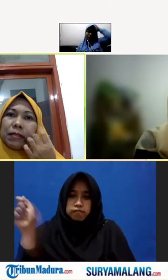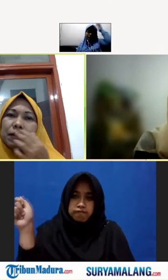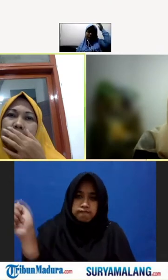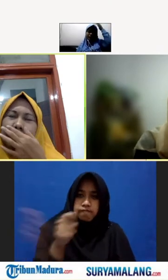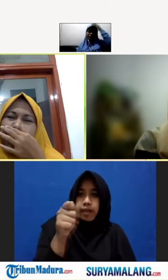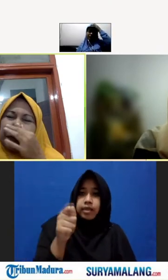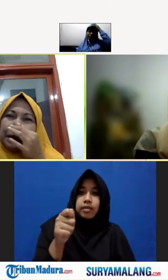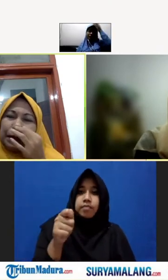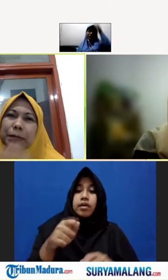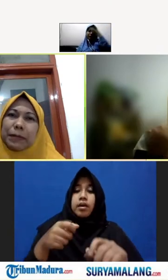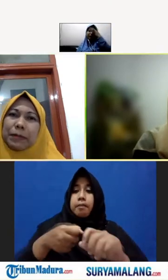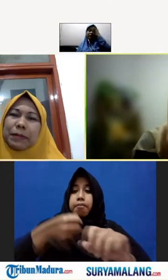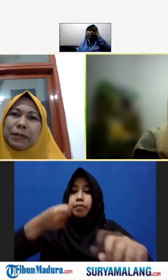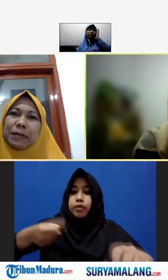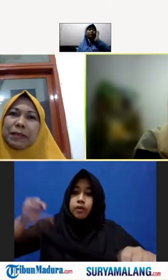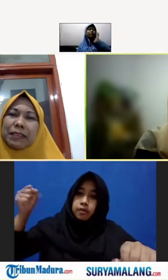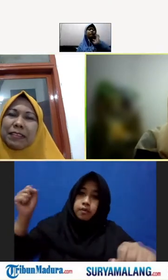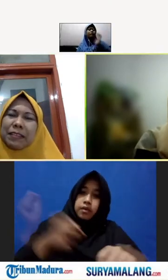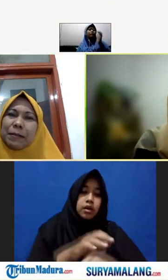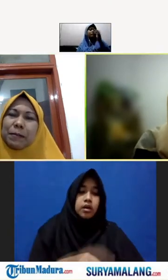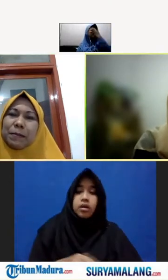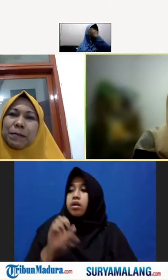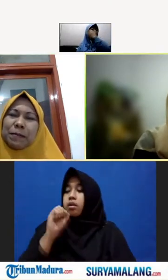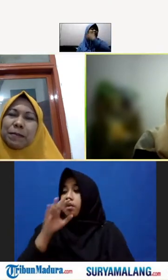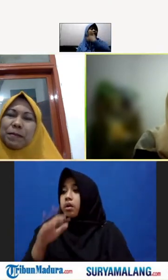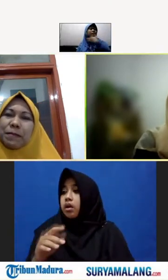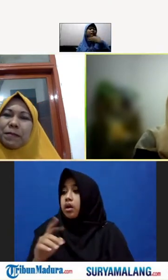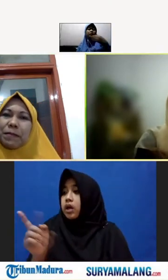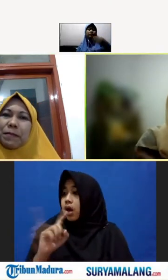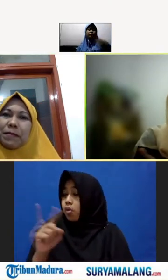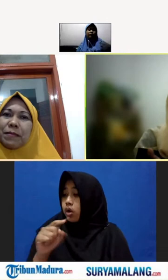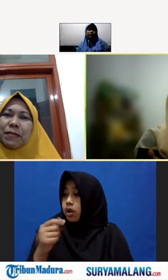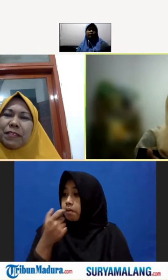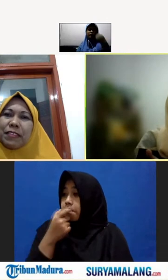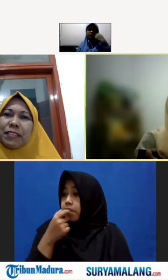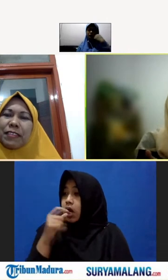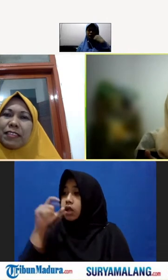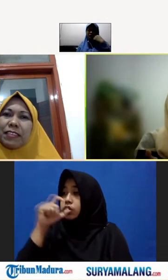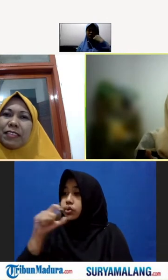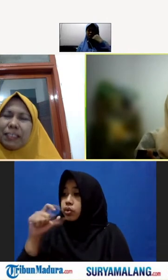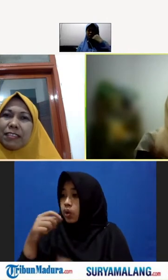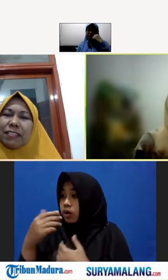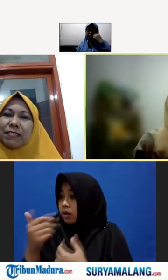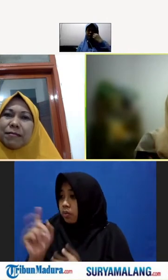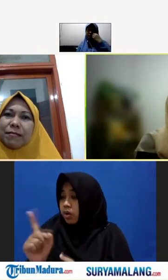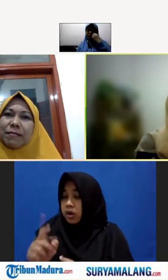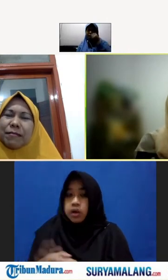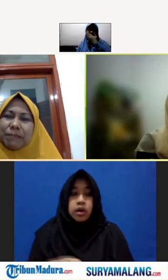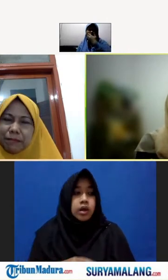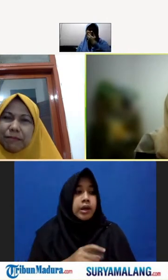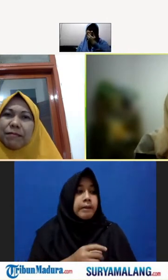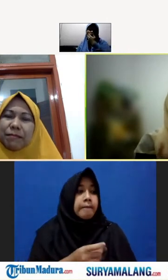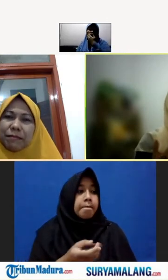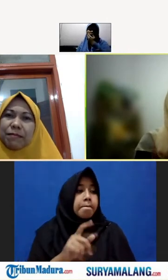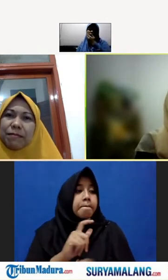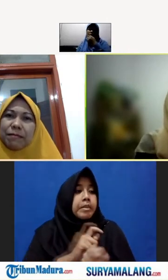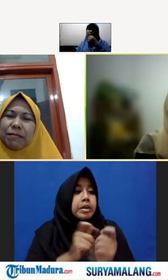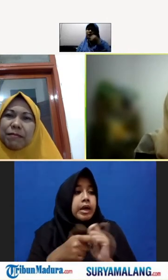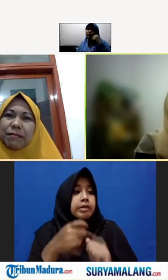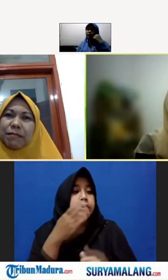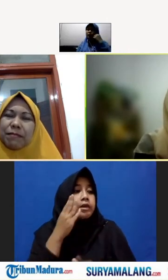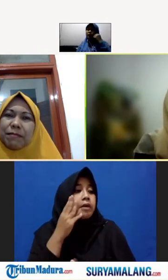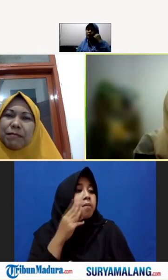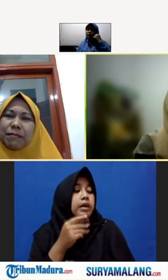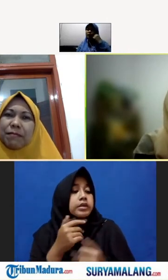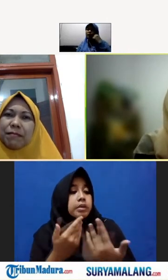nih, dilarang makan coklat. Nggak boleh makan coklat, nggak boleh makan coklat. Ya terus penggantinya apa? Yang manis, yang bisa bikin aku